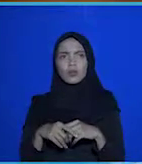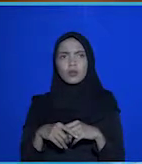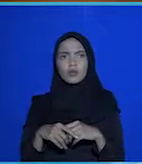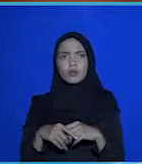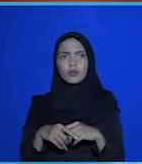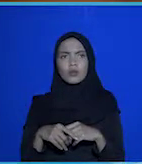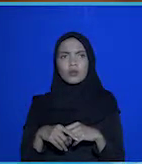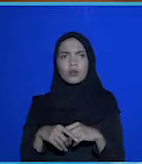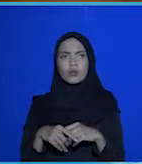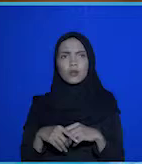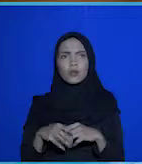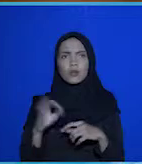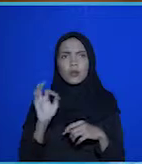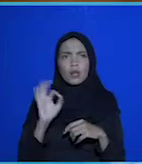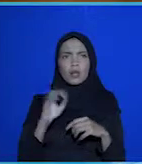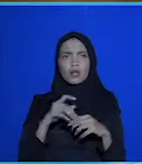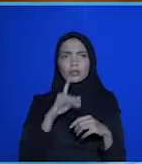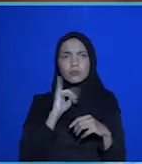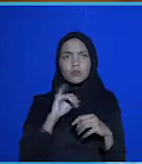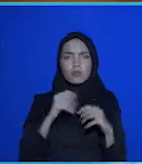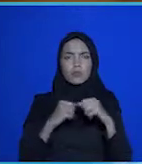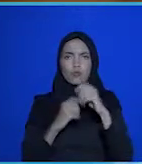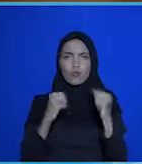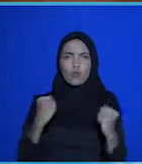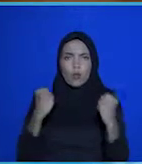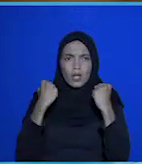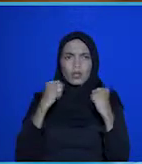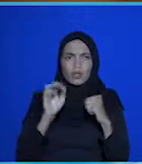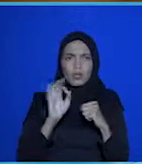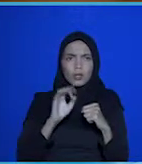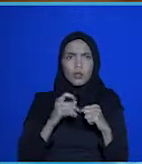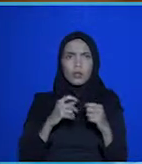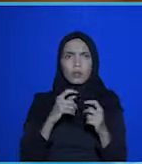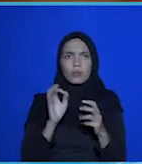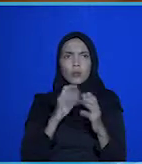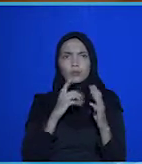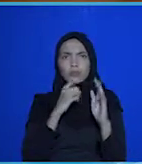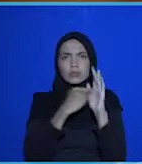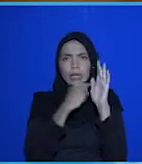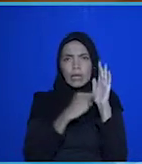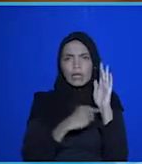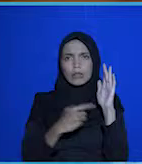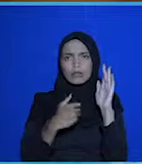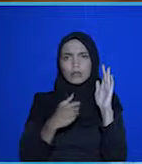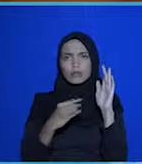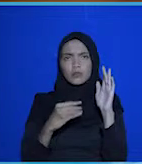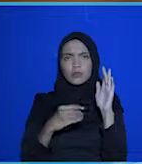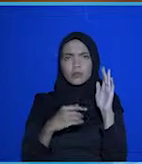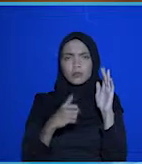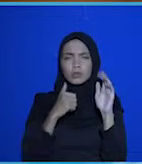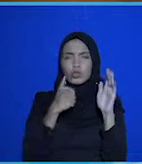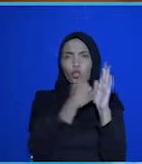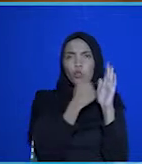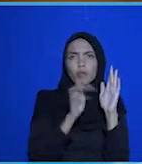pembesian ya di tiang, di balok, kemudian belum memenuhi building code